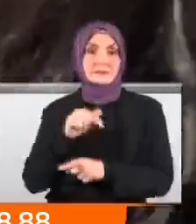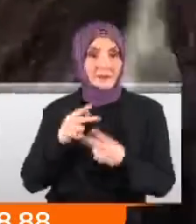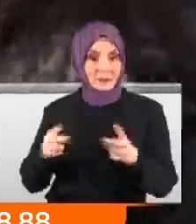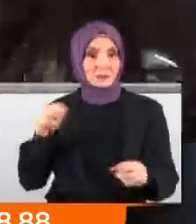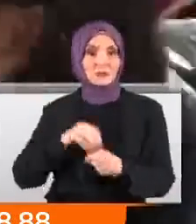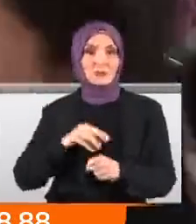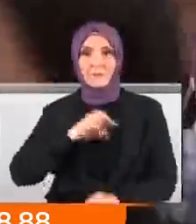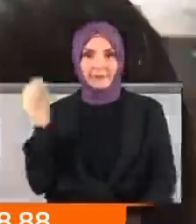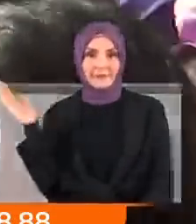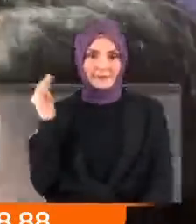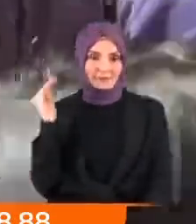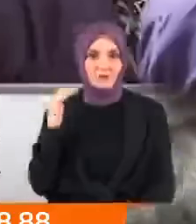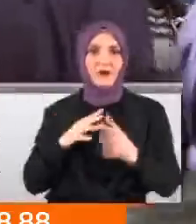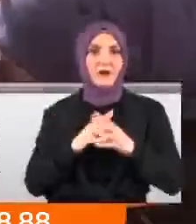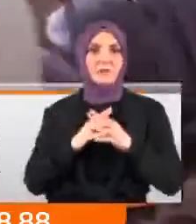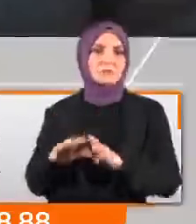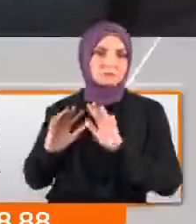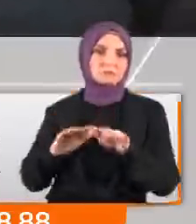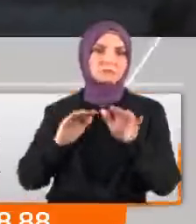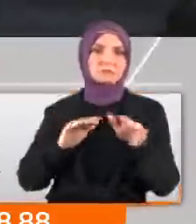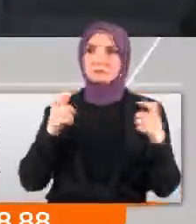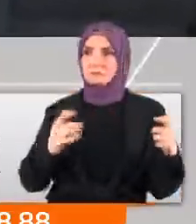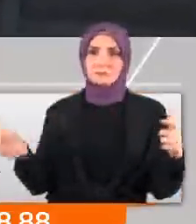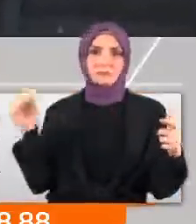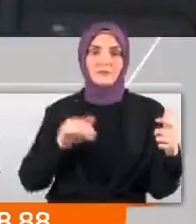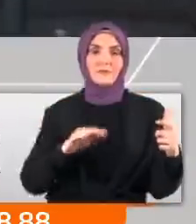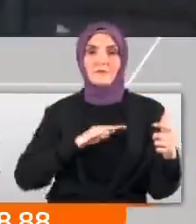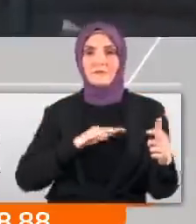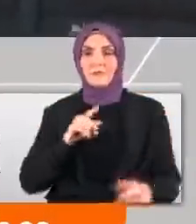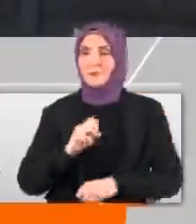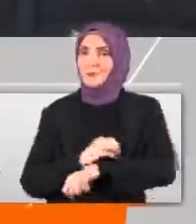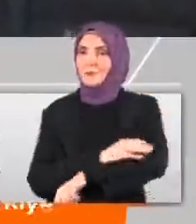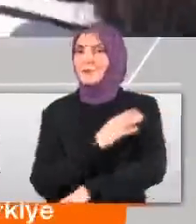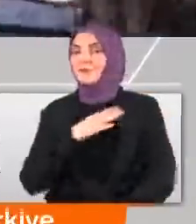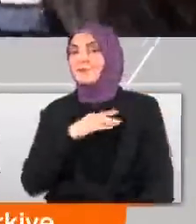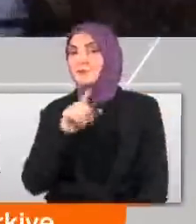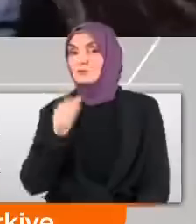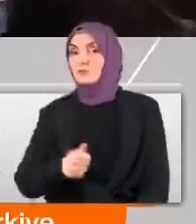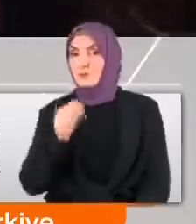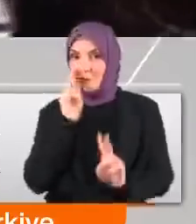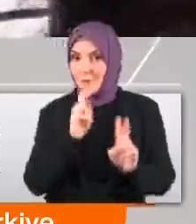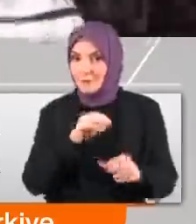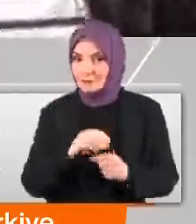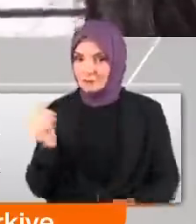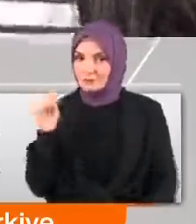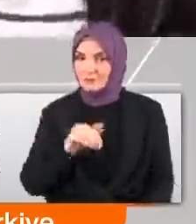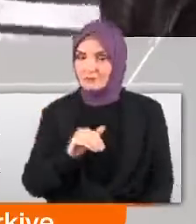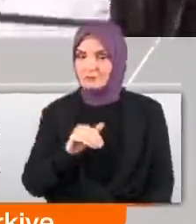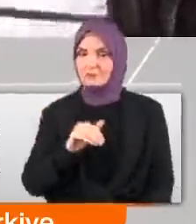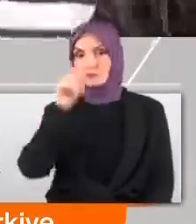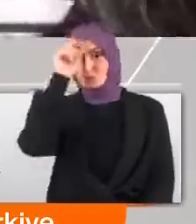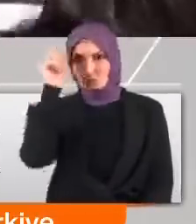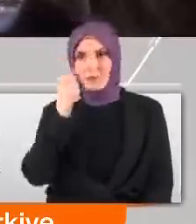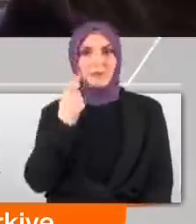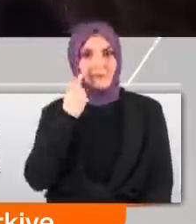akın akın Pendik Meydanı'na doğru geliyor. Duyguluyum abi. İşte Cumhurbaşkanımızı görmeye geldim. Evet. Ülkemize, devletimize, milletimize hayırlı